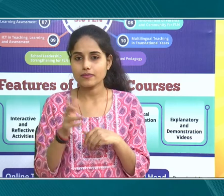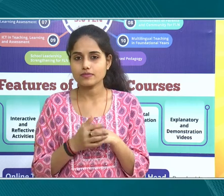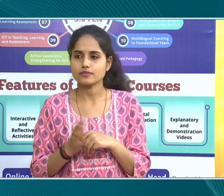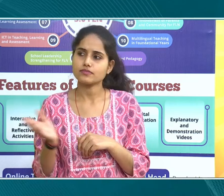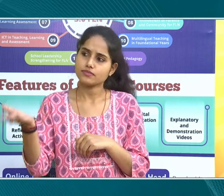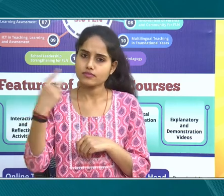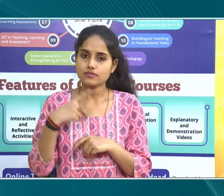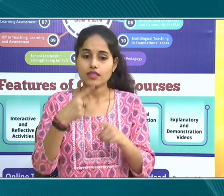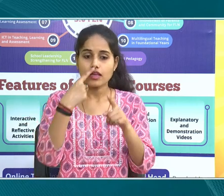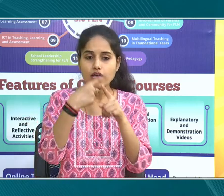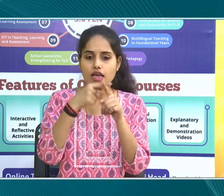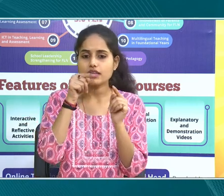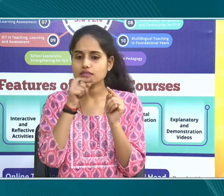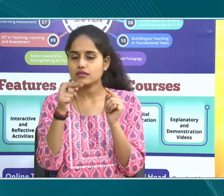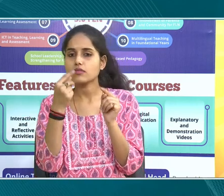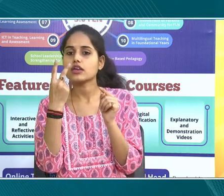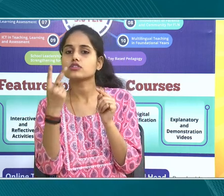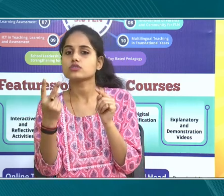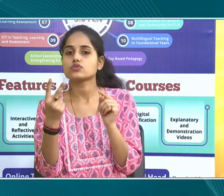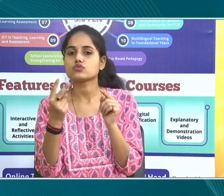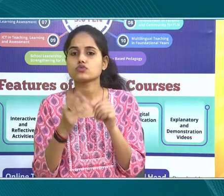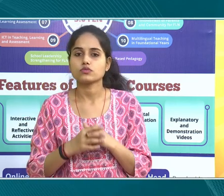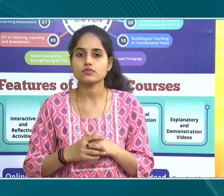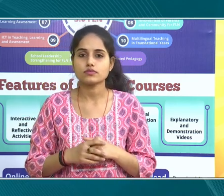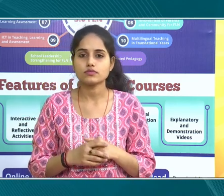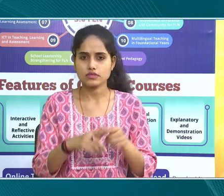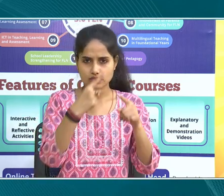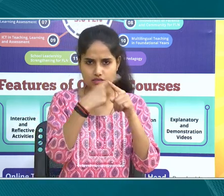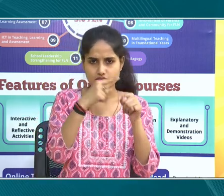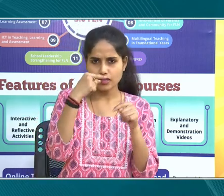एक्स माइंस तू करना है